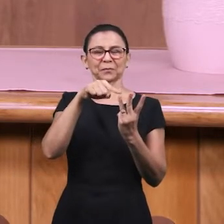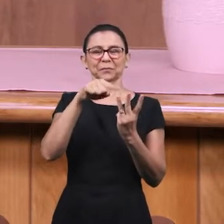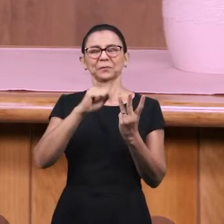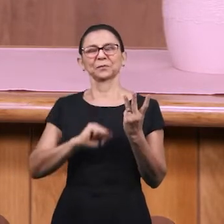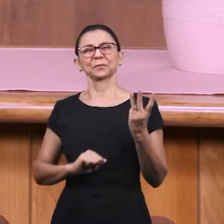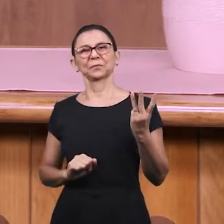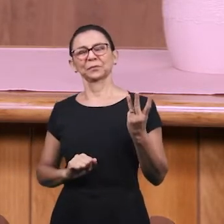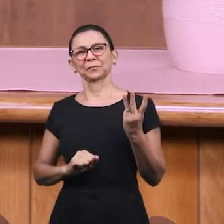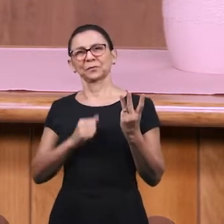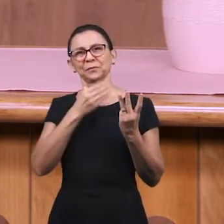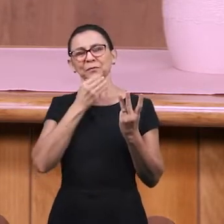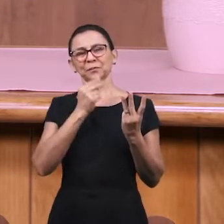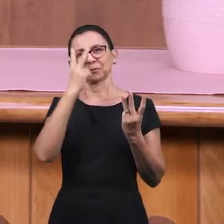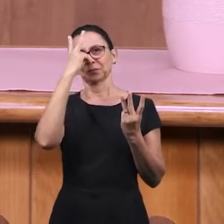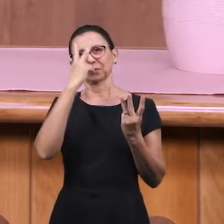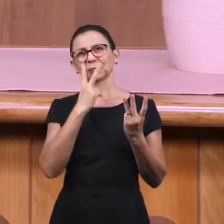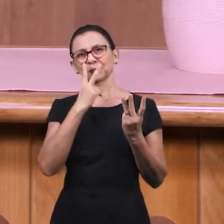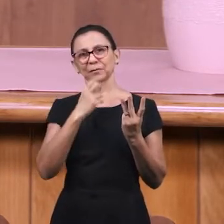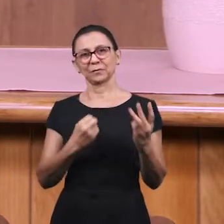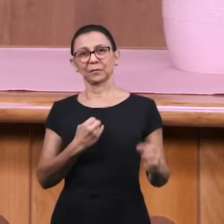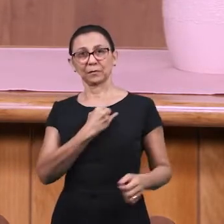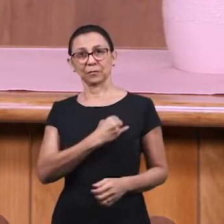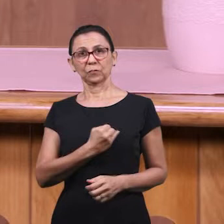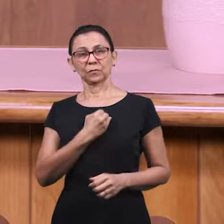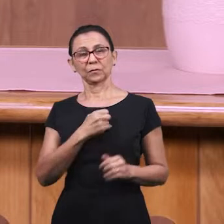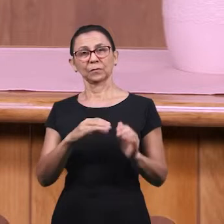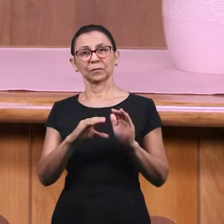следующее встретим. Иоанна